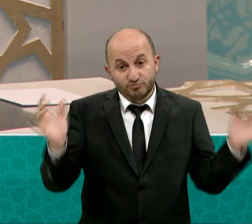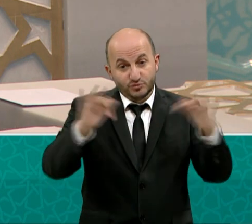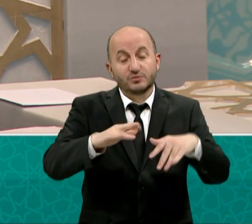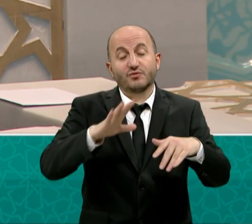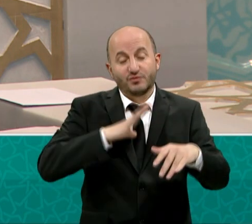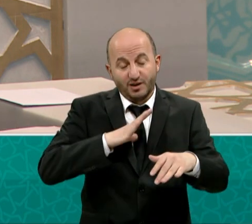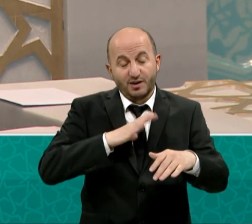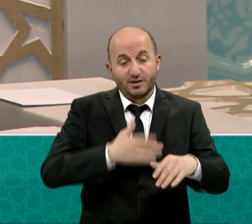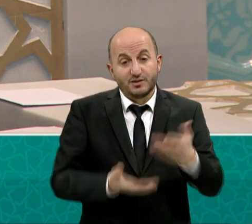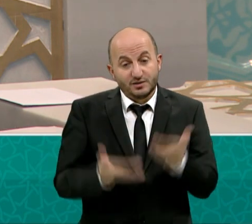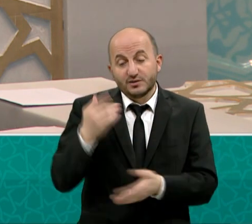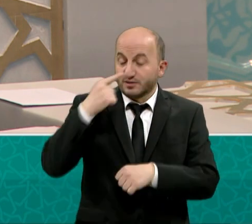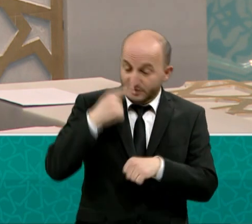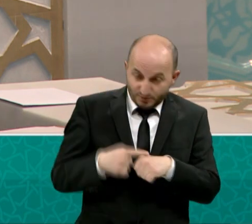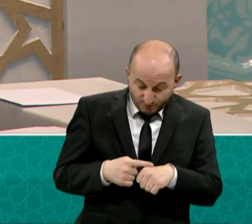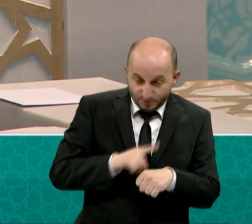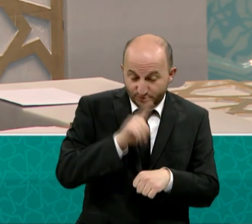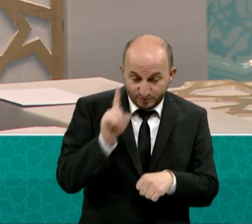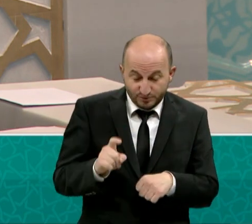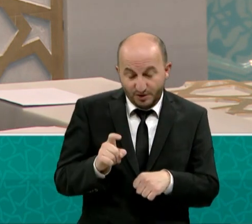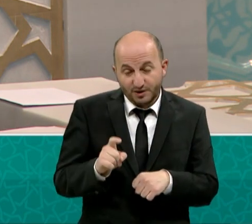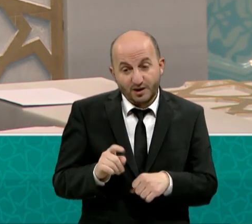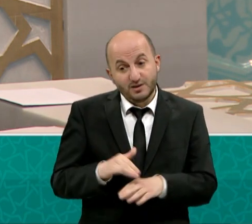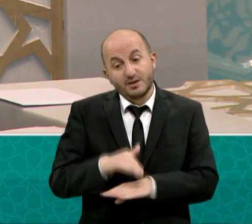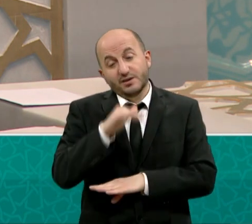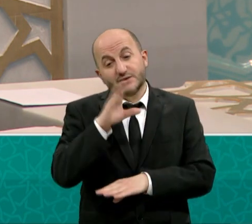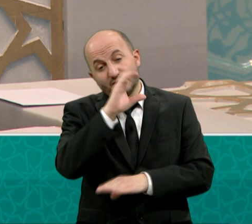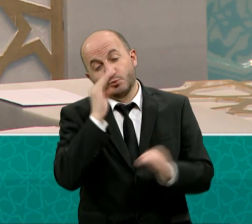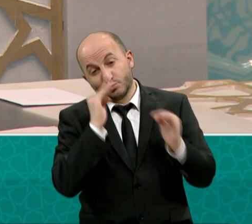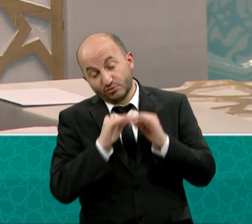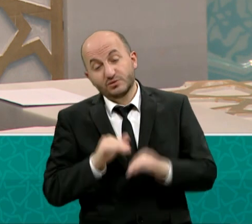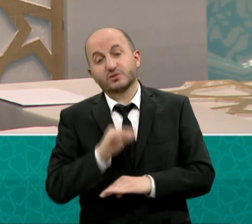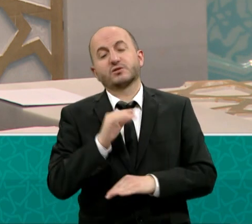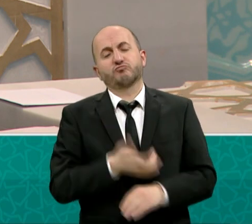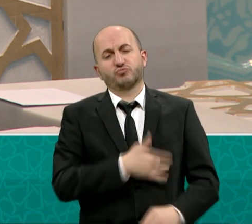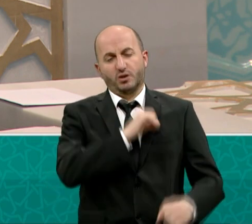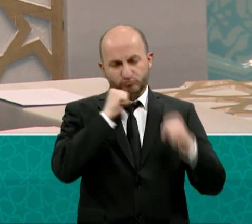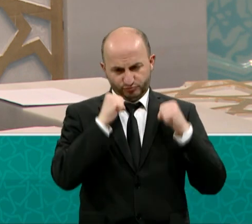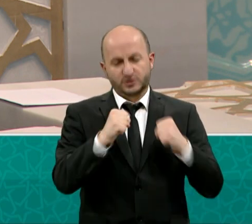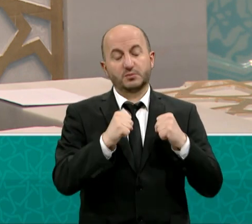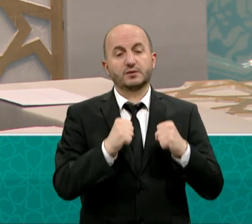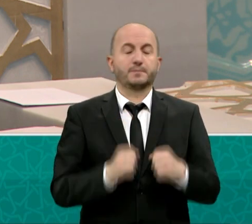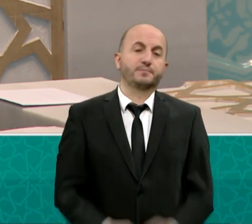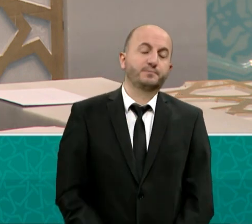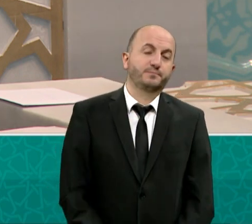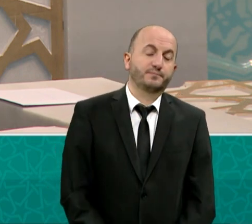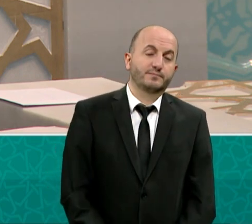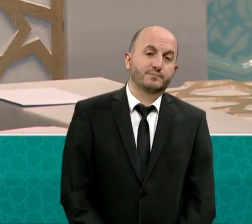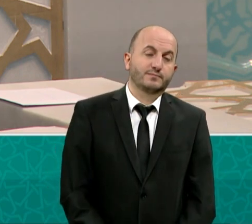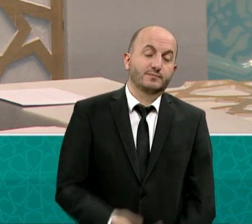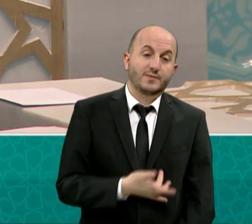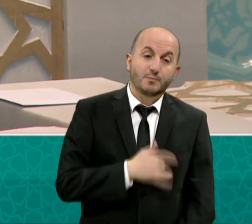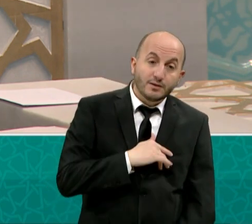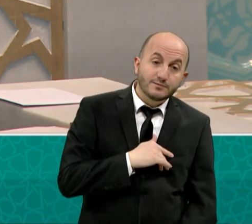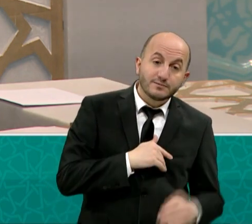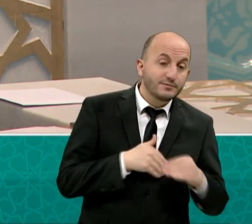yapacağız? Bunun etkileri hayatımızda olacak. Sağlam bir iman. Ondan sonra, bakın imandan